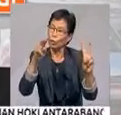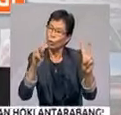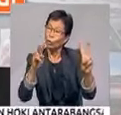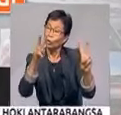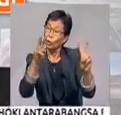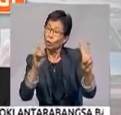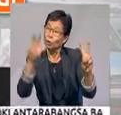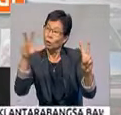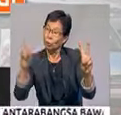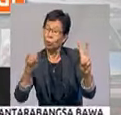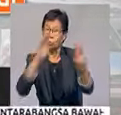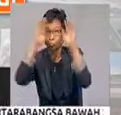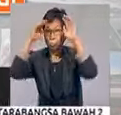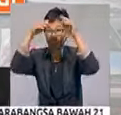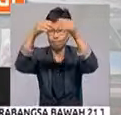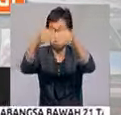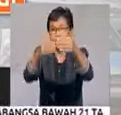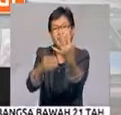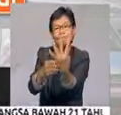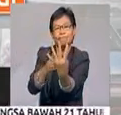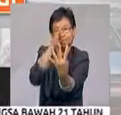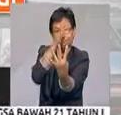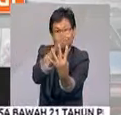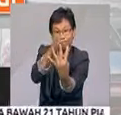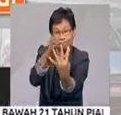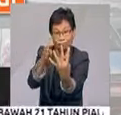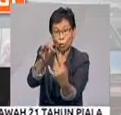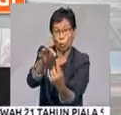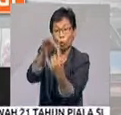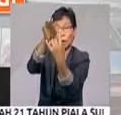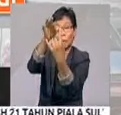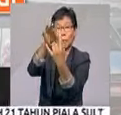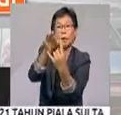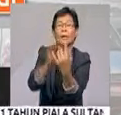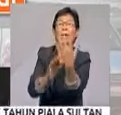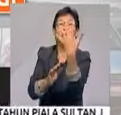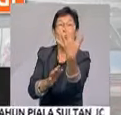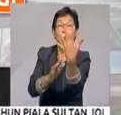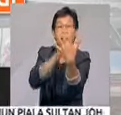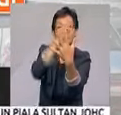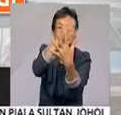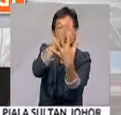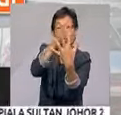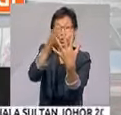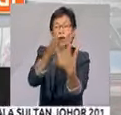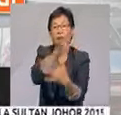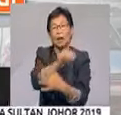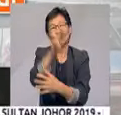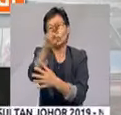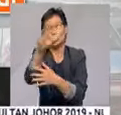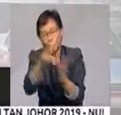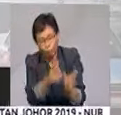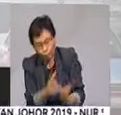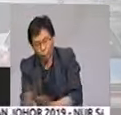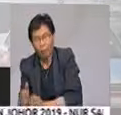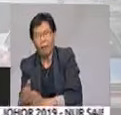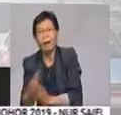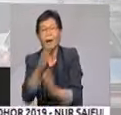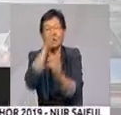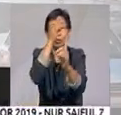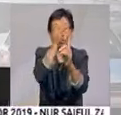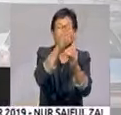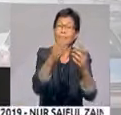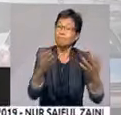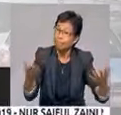2019-2030 memberi fokus kepada empat sektor utama dengan lima teras dasar dan 23 strategi. Dasar teras